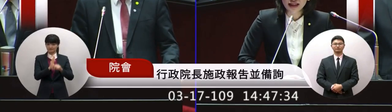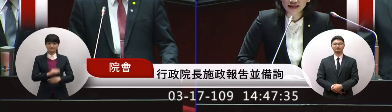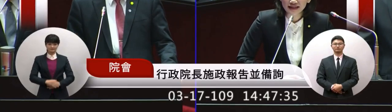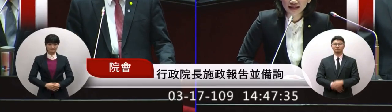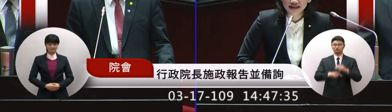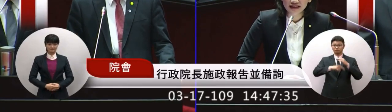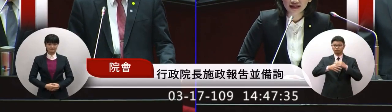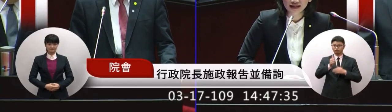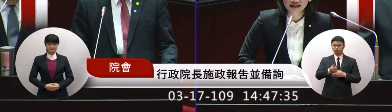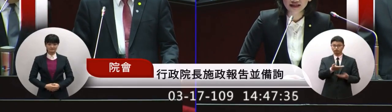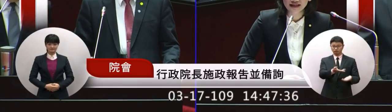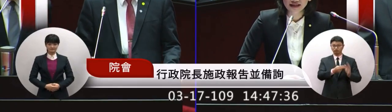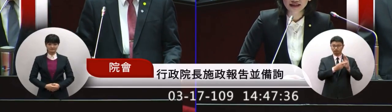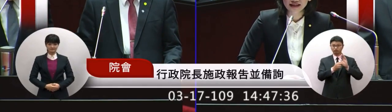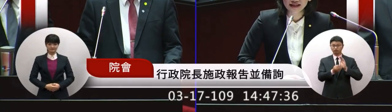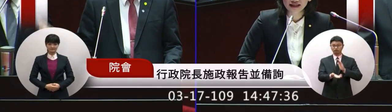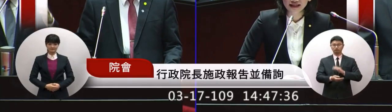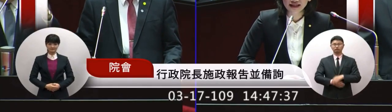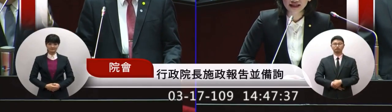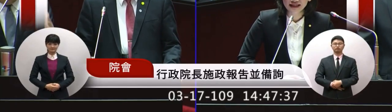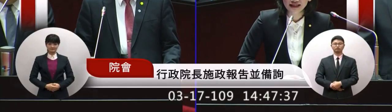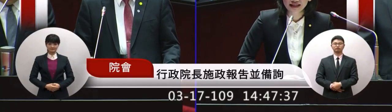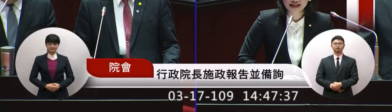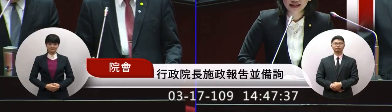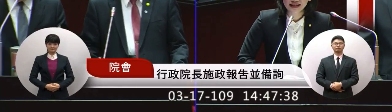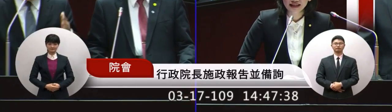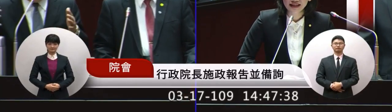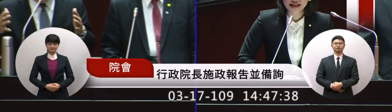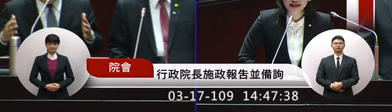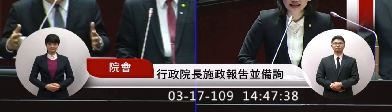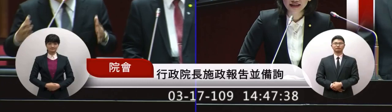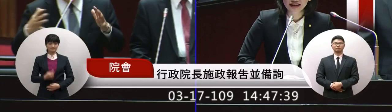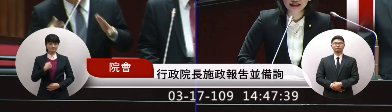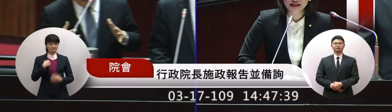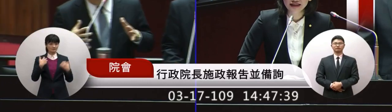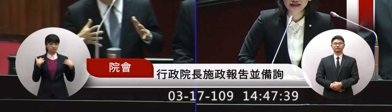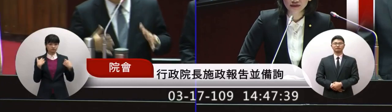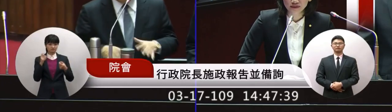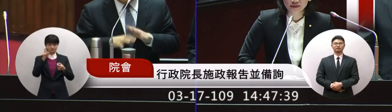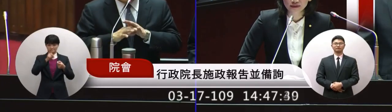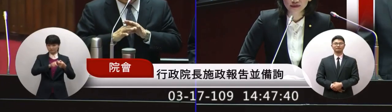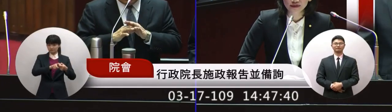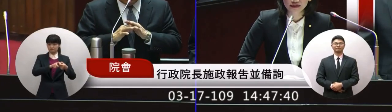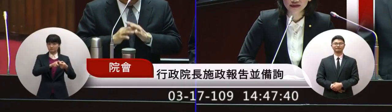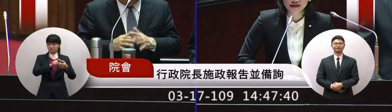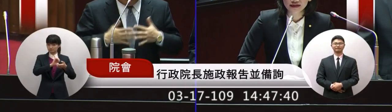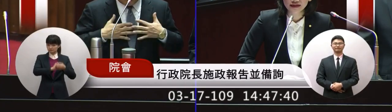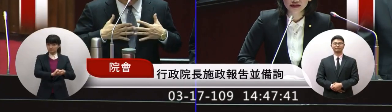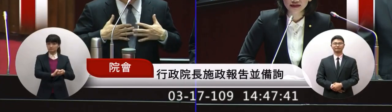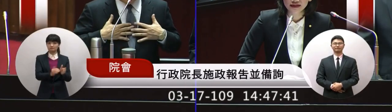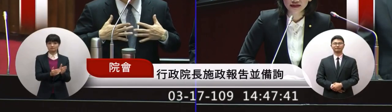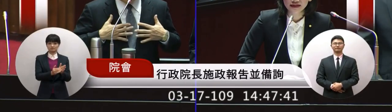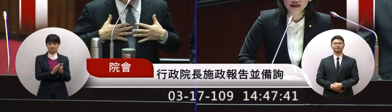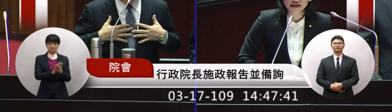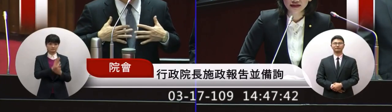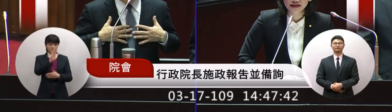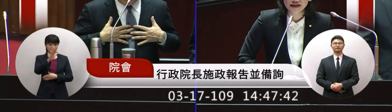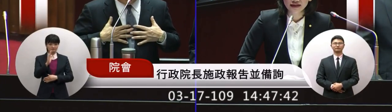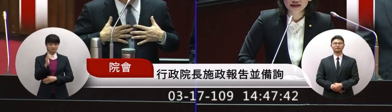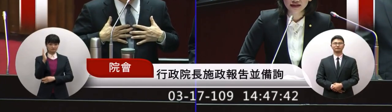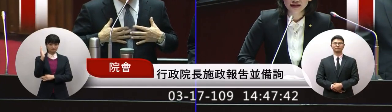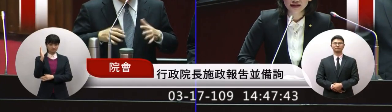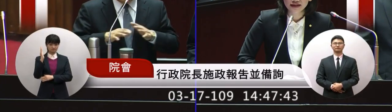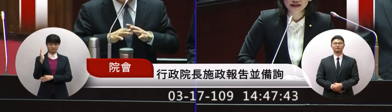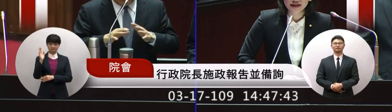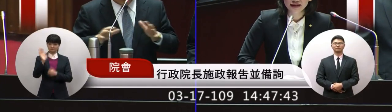那院长呢？ 院长就是定一个方向目标，那相表示政府的